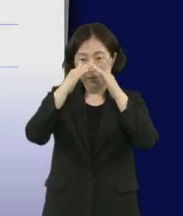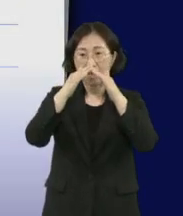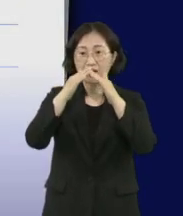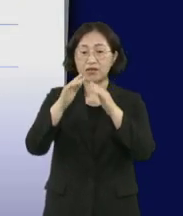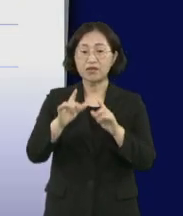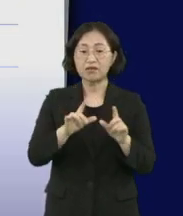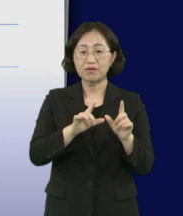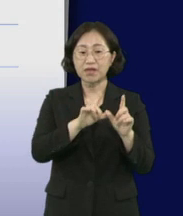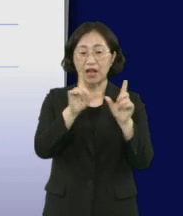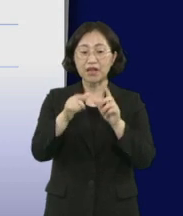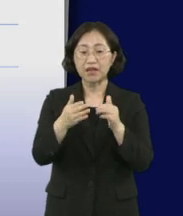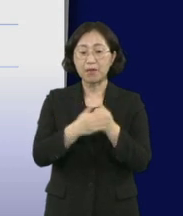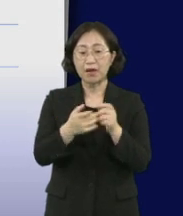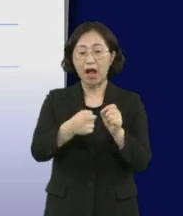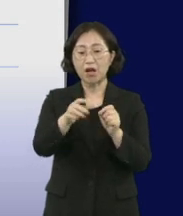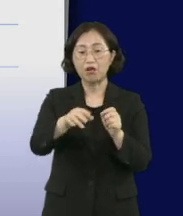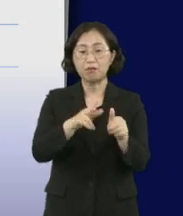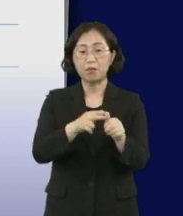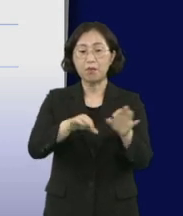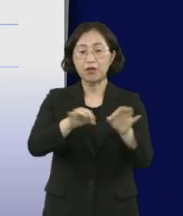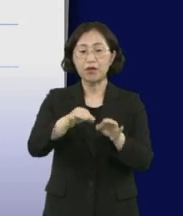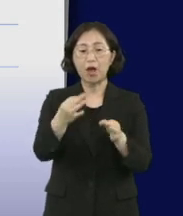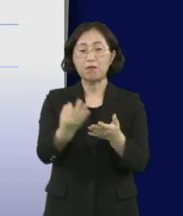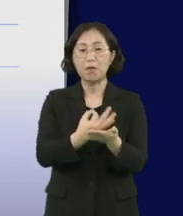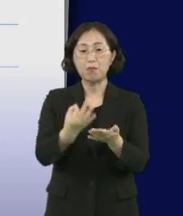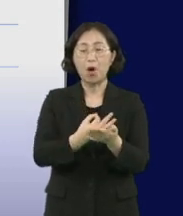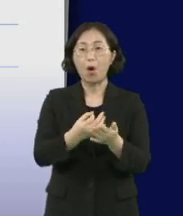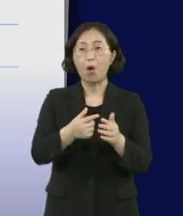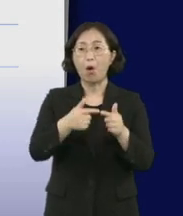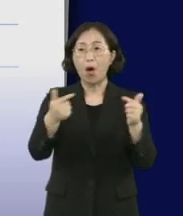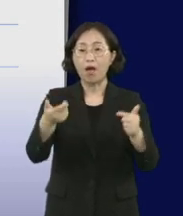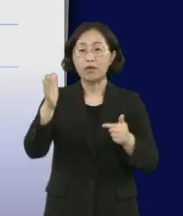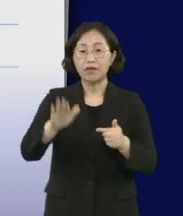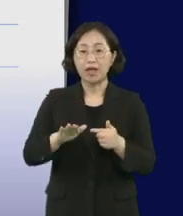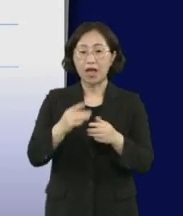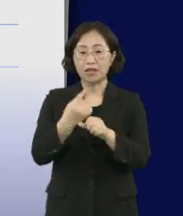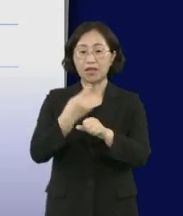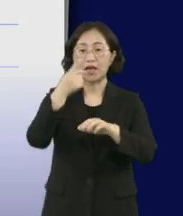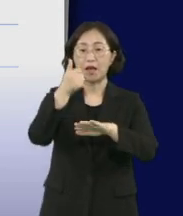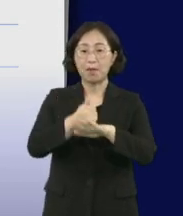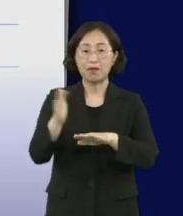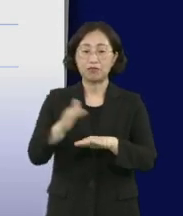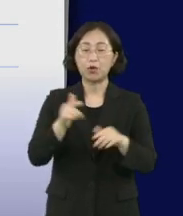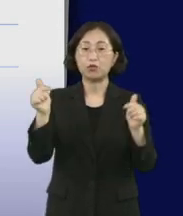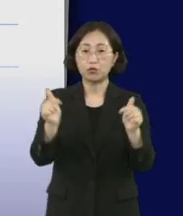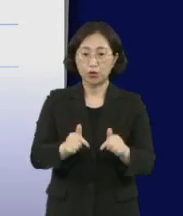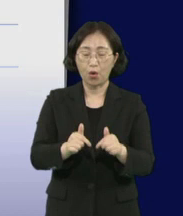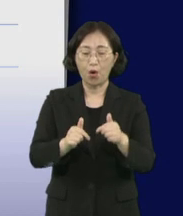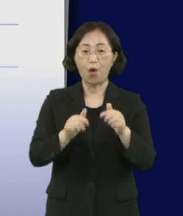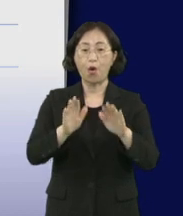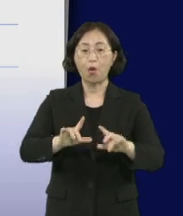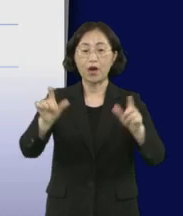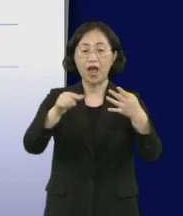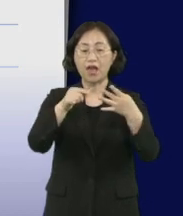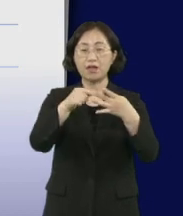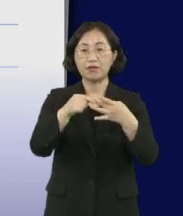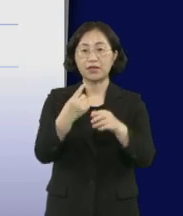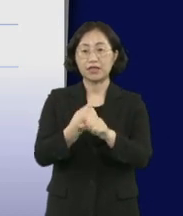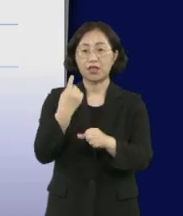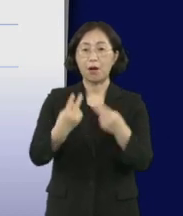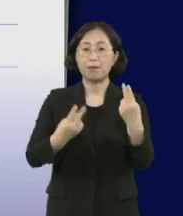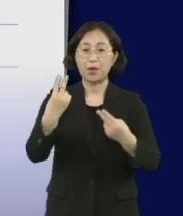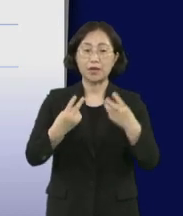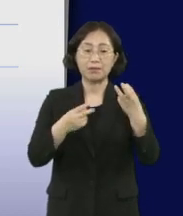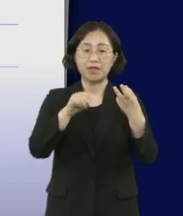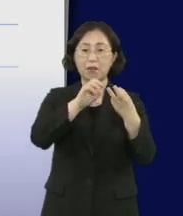보였던 동네 슈퍼와 편의점 매출은 지난해 말부터 하락세로 돌아서 올 2분기에는 전년 동기 대비